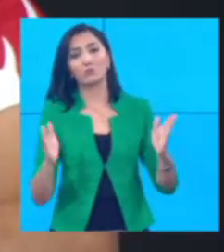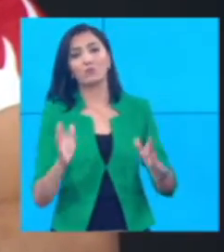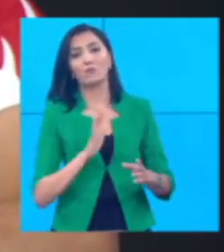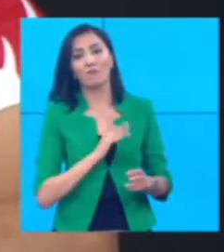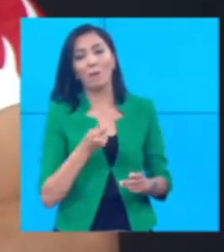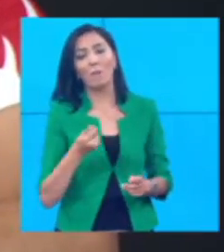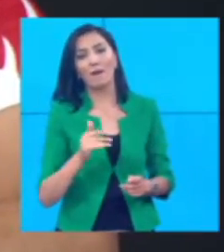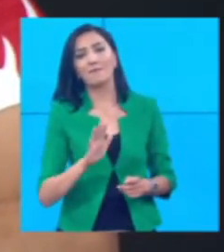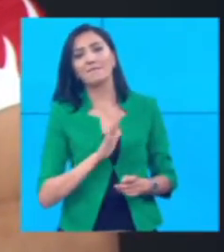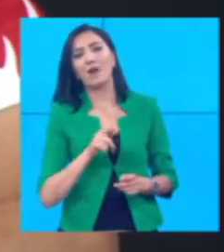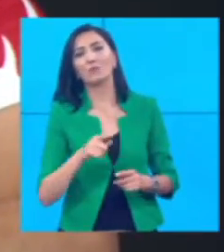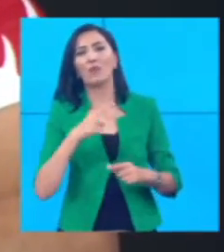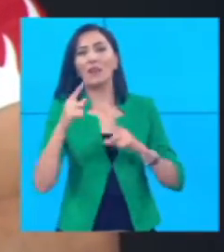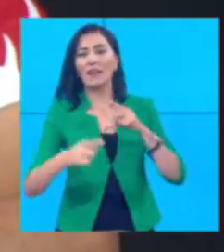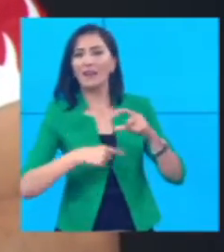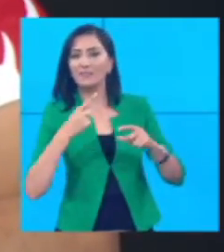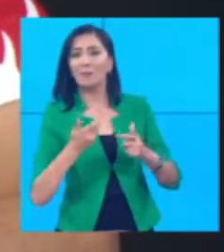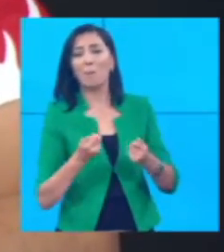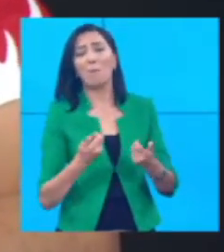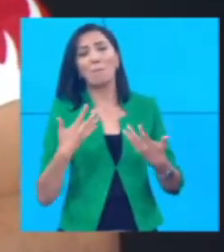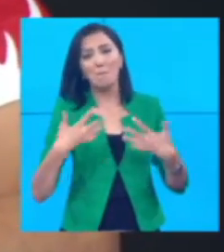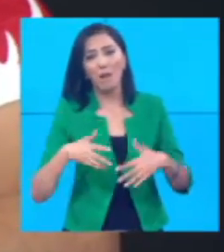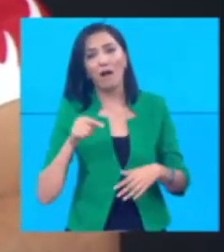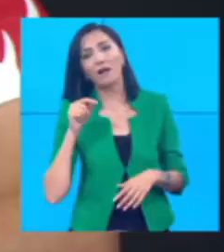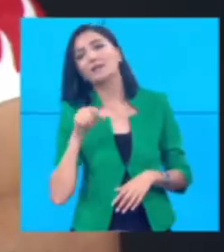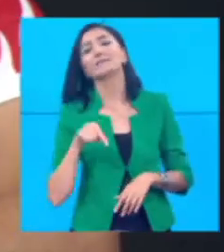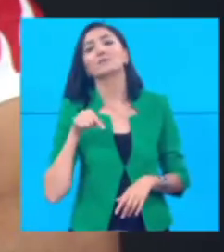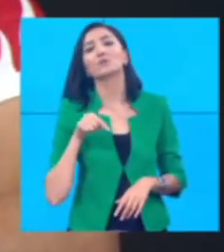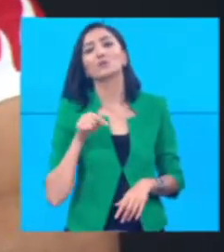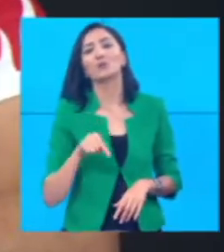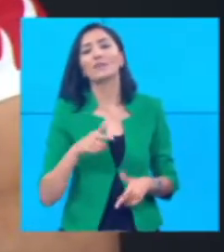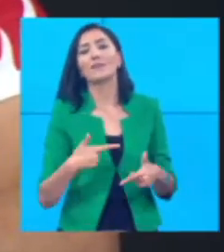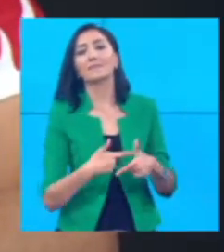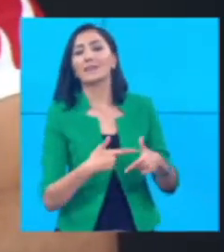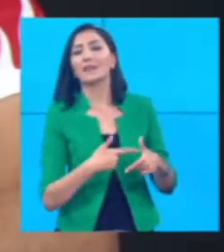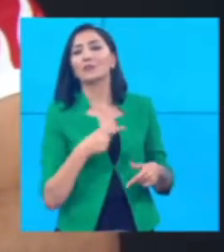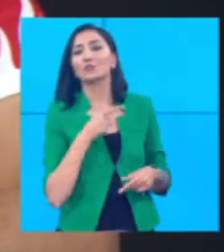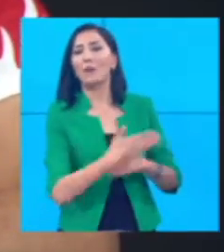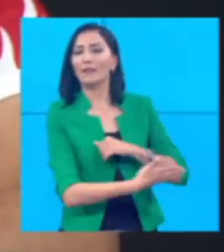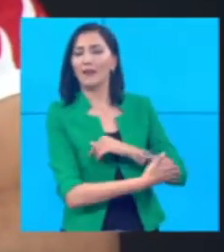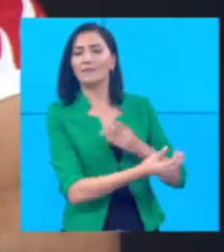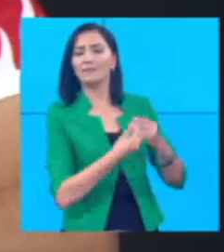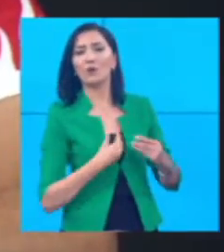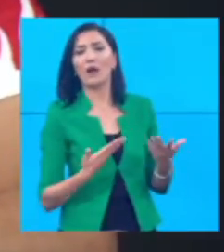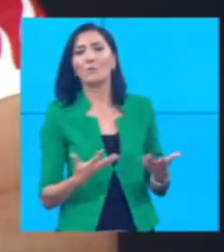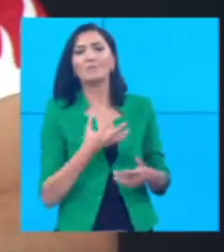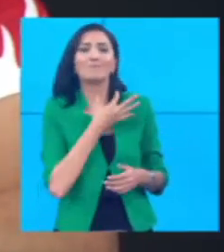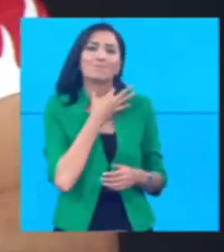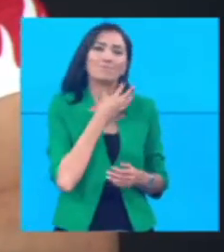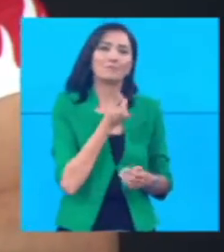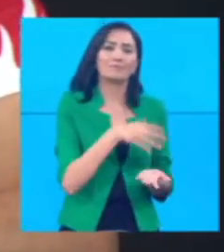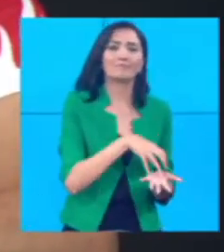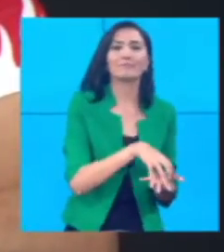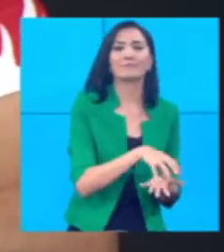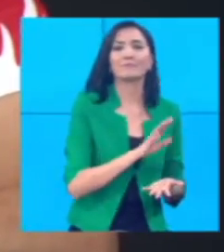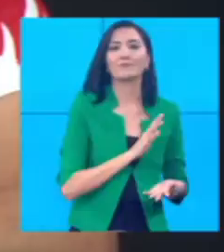var. Maliyeti var. Bunun lastikleri, malzemeleri çok pahalı. Bizi şu anda federasyonumuz da yardım ediyor tabii ama kısıtlı